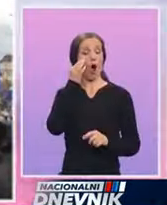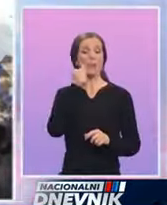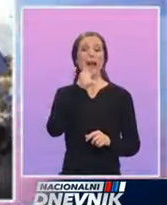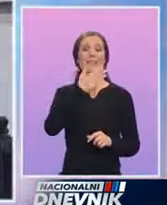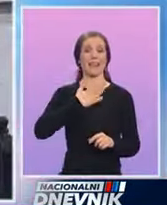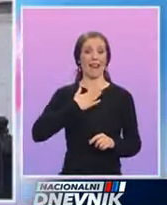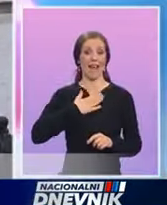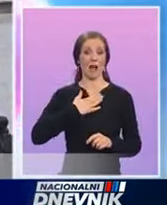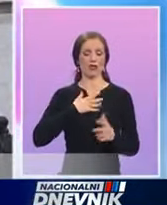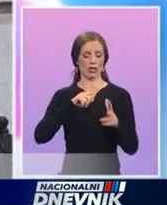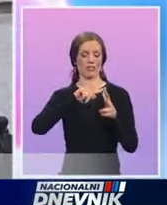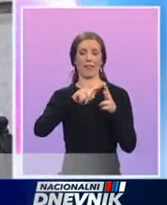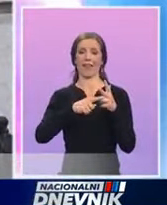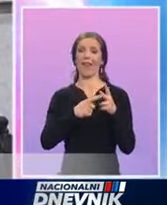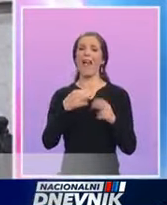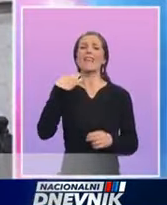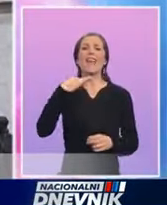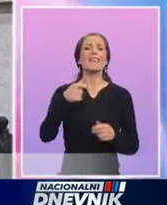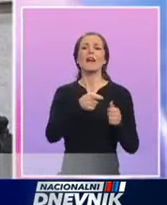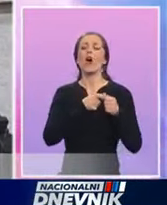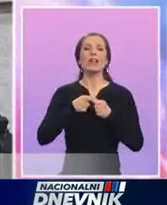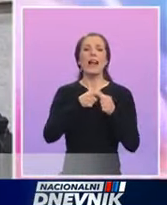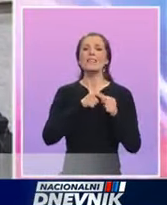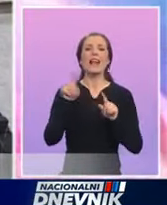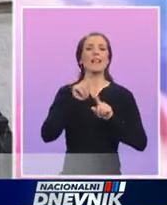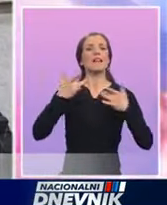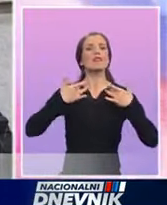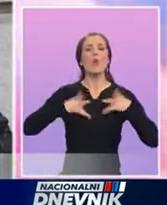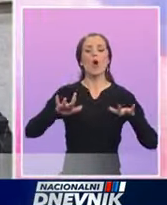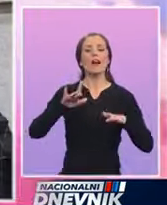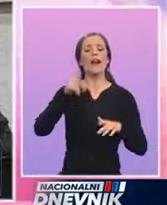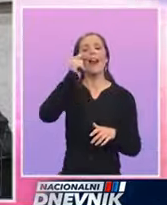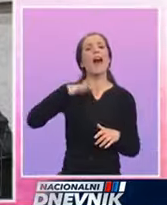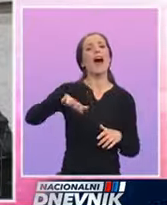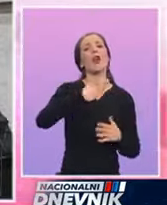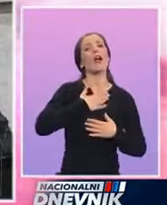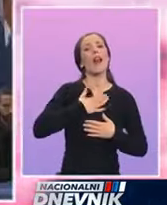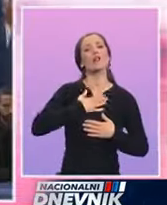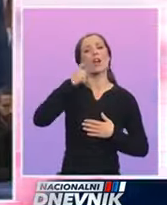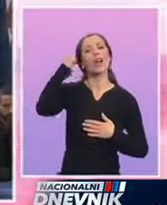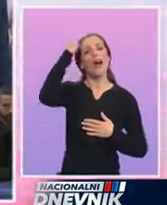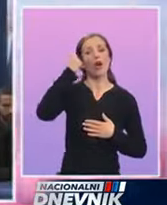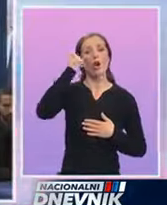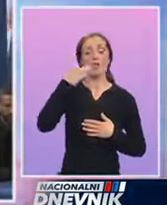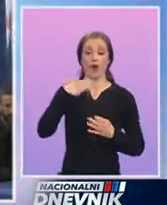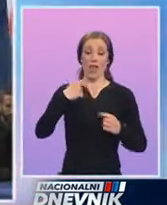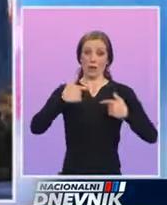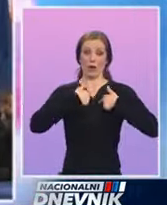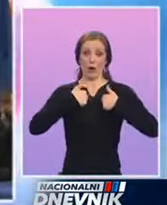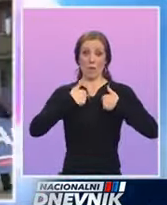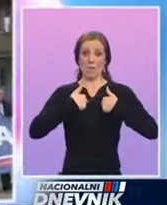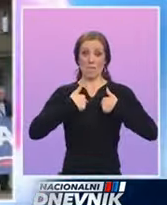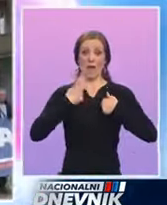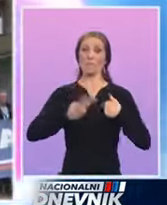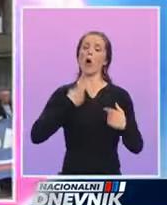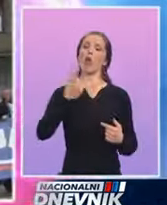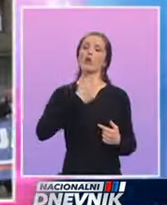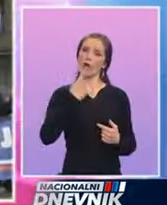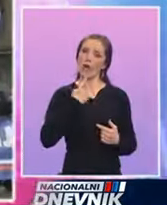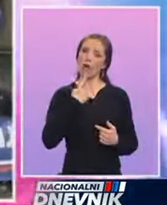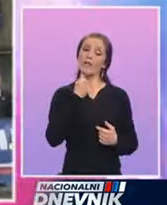Naši su jedine organizacije koje se nisu odrekle svog naroda na Kosovo i Metohiji. Jedino mi ponosno